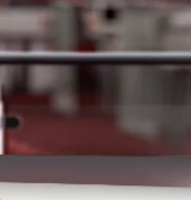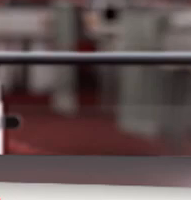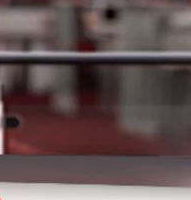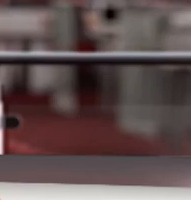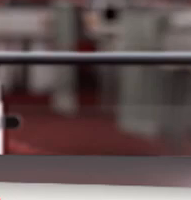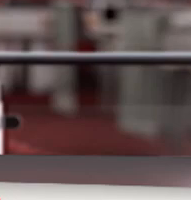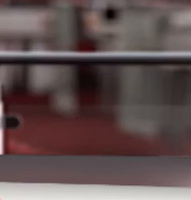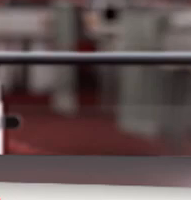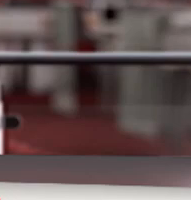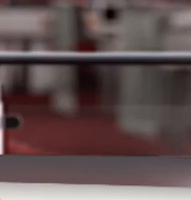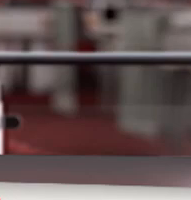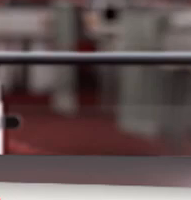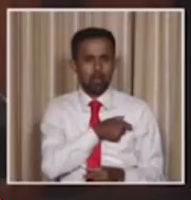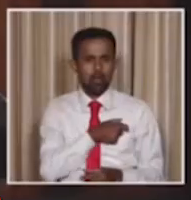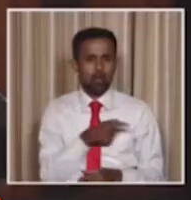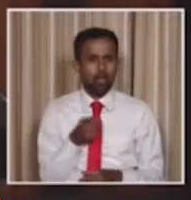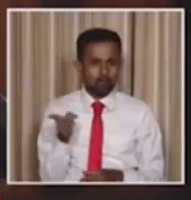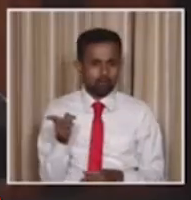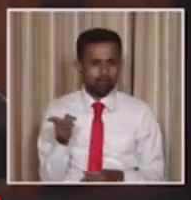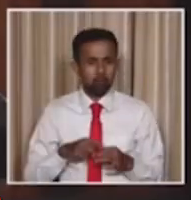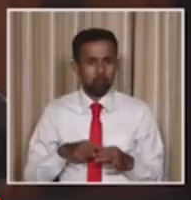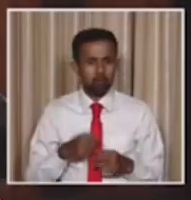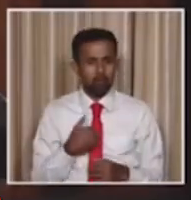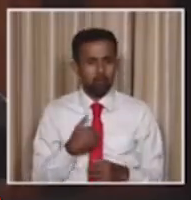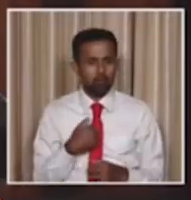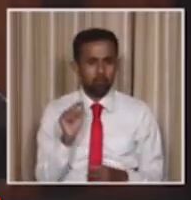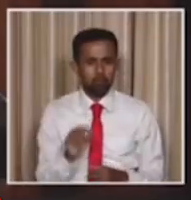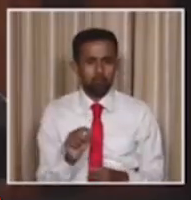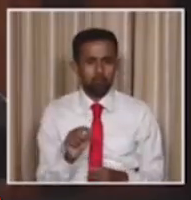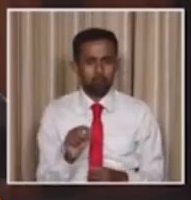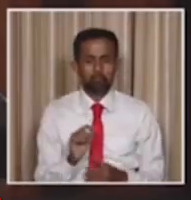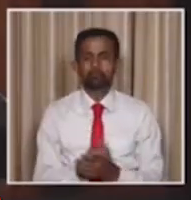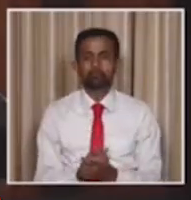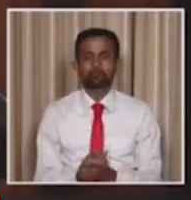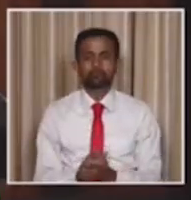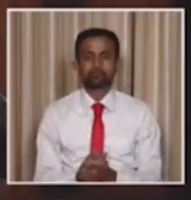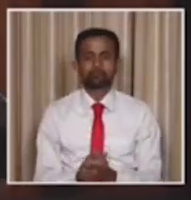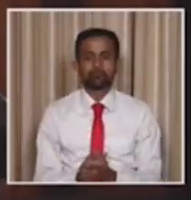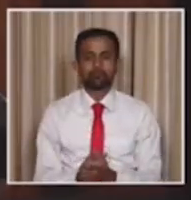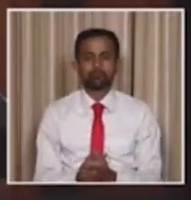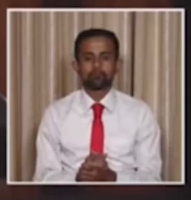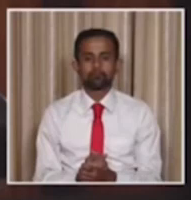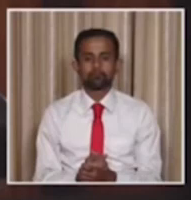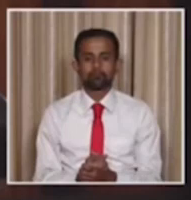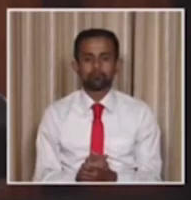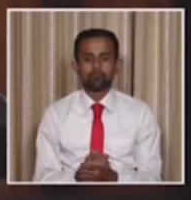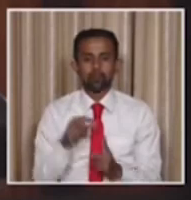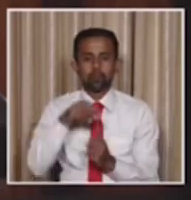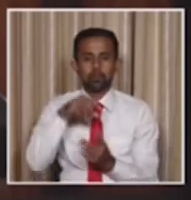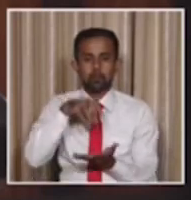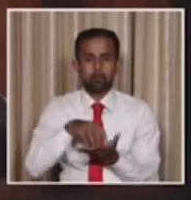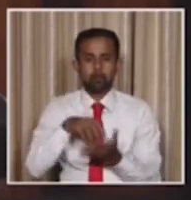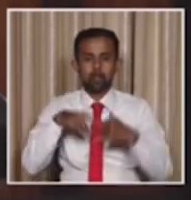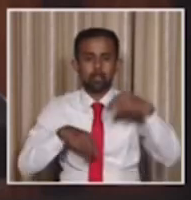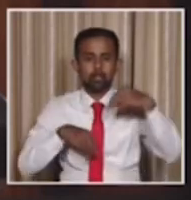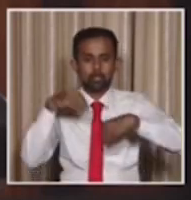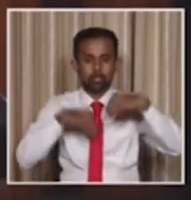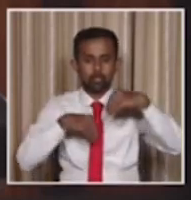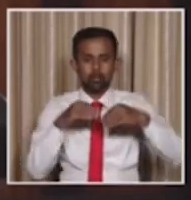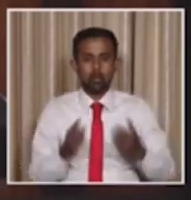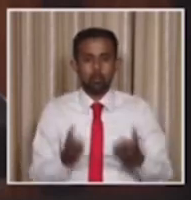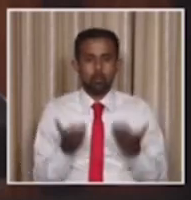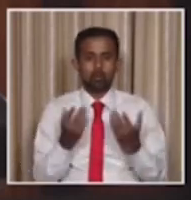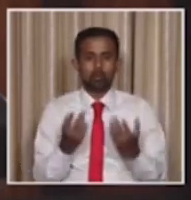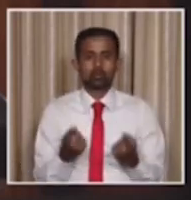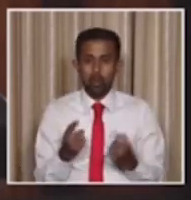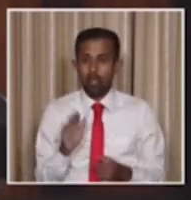தவராசா கலையரசன் தெரிவித்துள்ளார். உள்ளூராட்சி தேர்தல் நடத்தப்பட வேண்டும் என போராட்டங்கள் நடத்துபவர்கள் மாகாண சபை தேர்தல் தொடர்பிலும் சிந்திக்க வேண்டும்